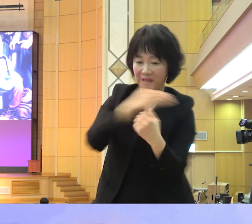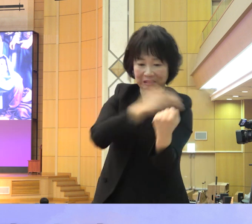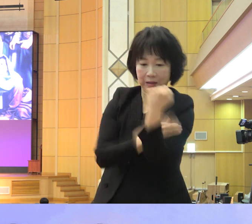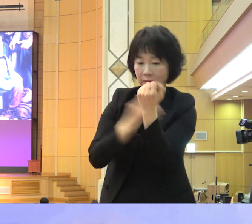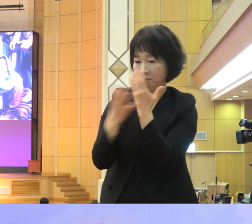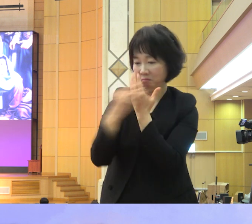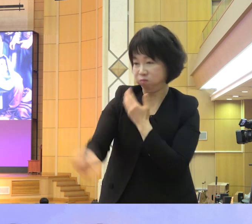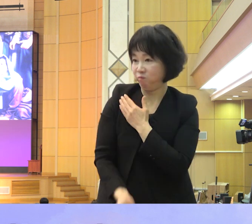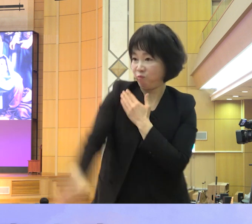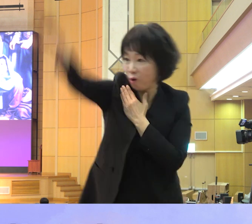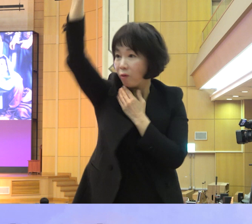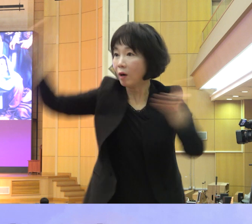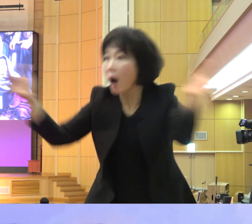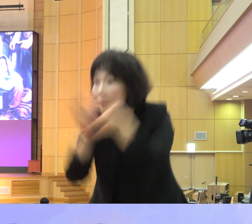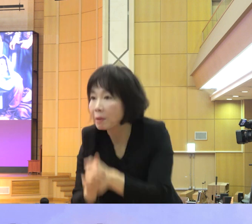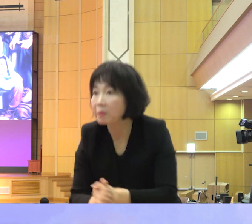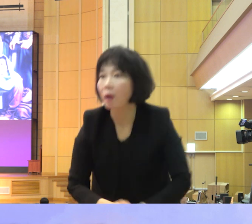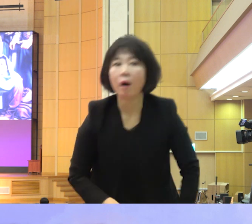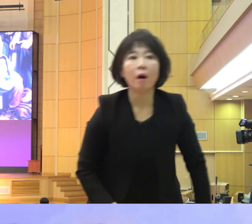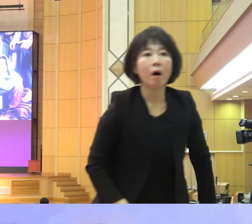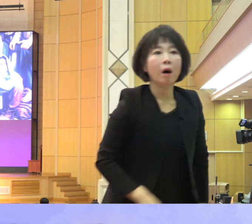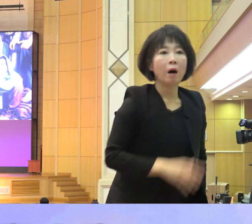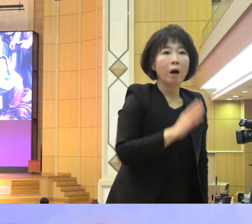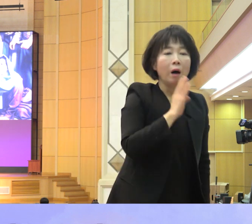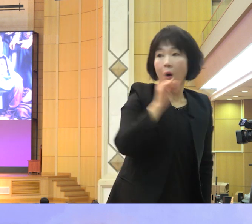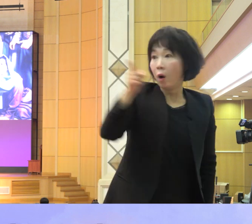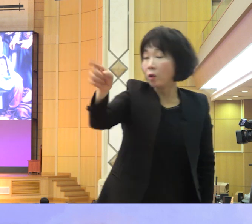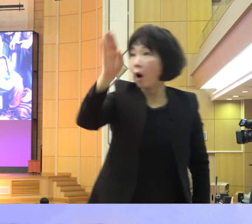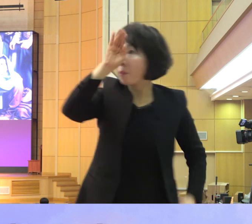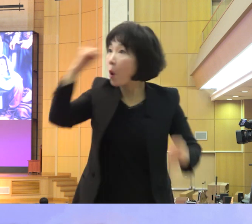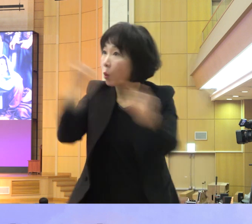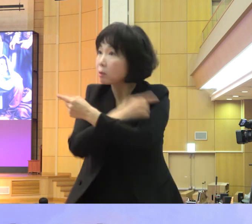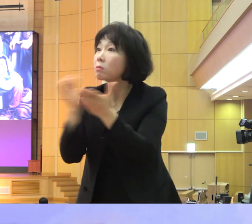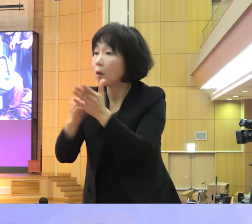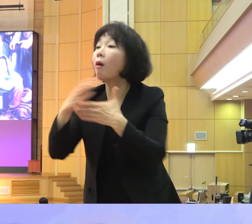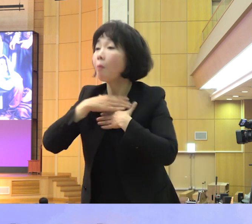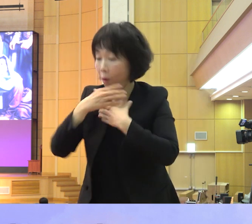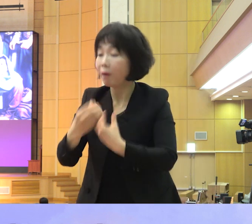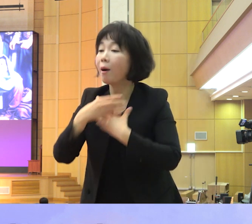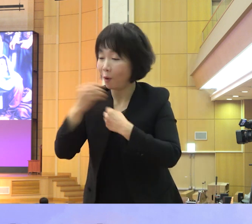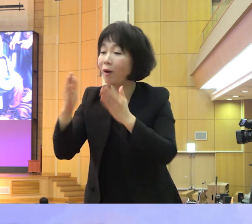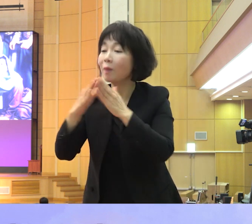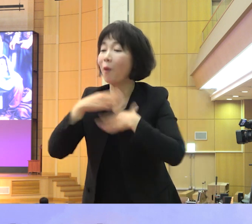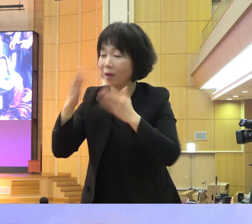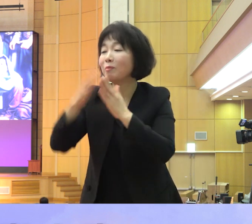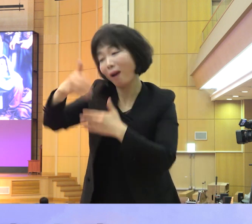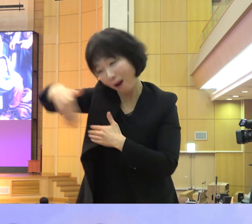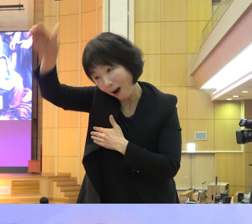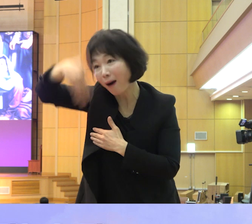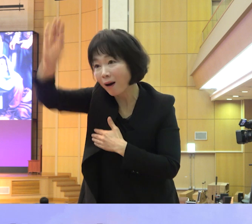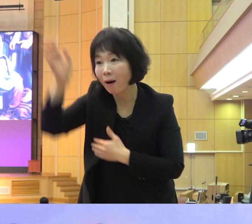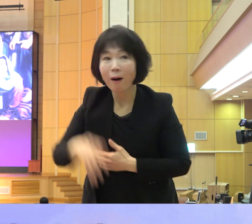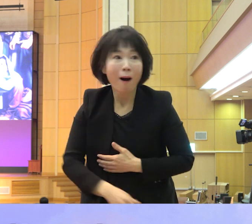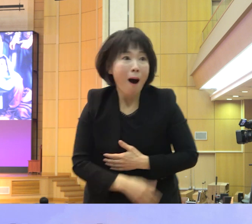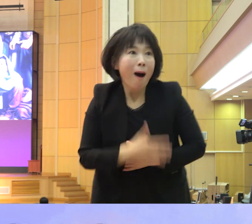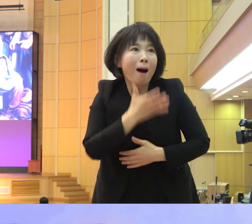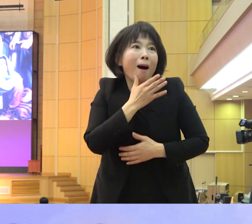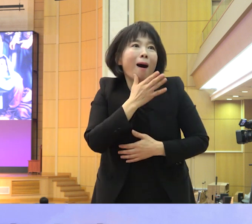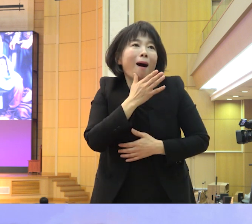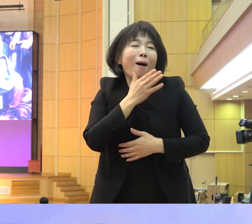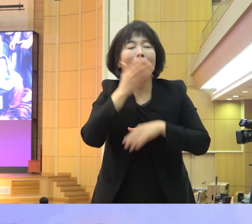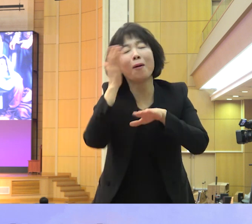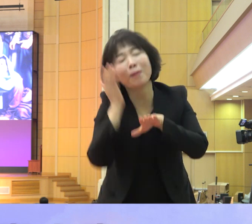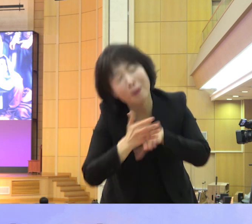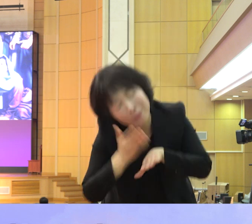너에게 역사했느니라. 내가 고쳐졌으니 평안히 돌아갈지어다. 할렐루야.